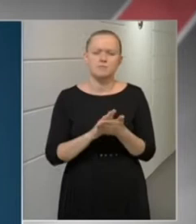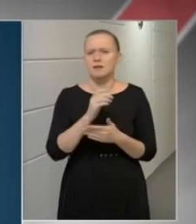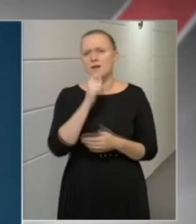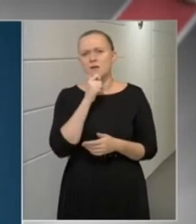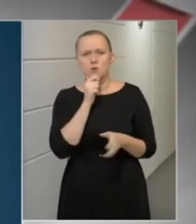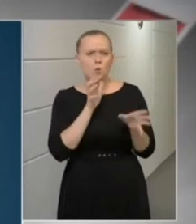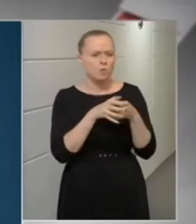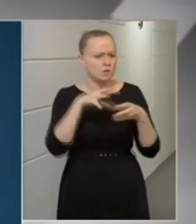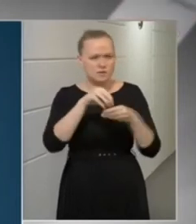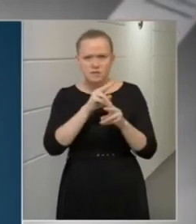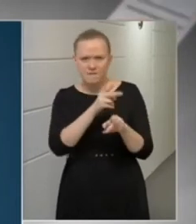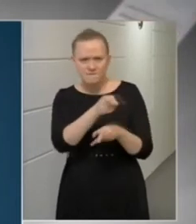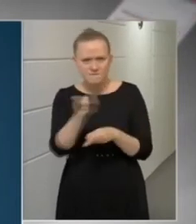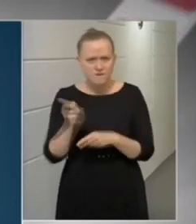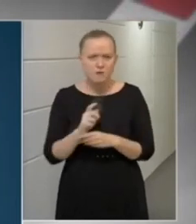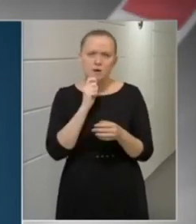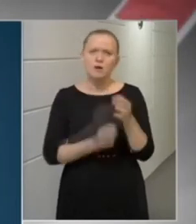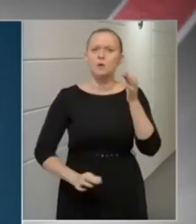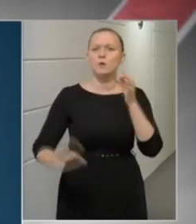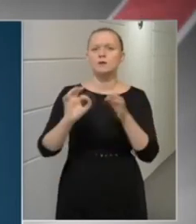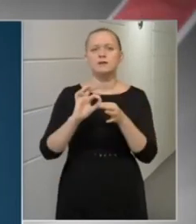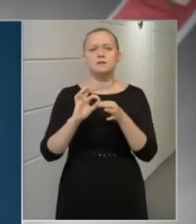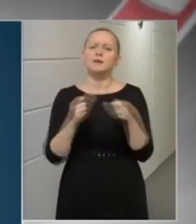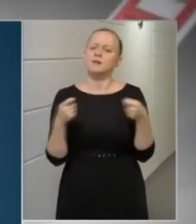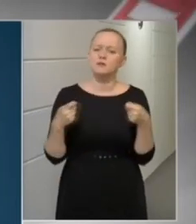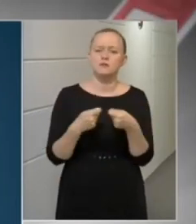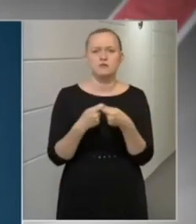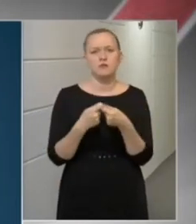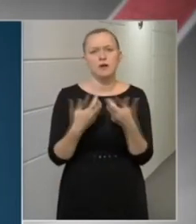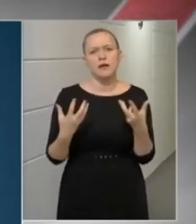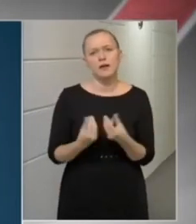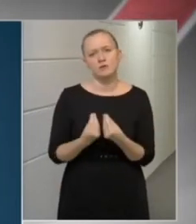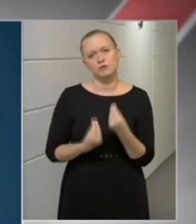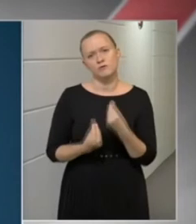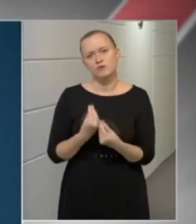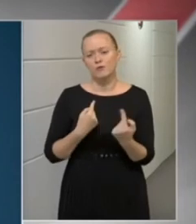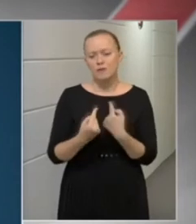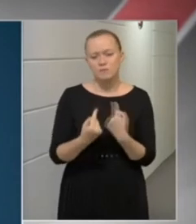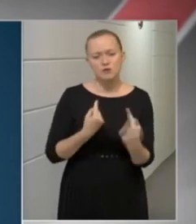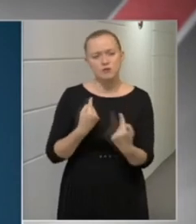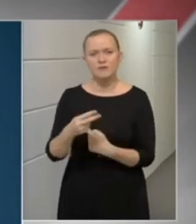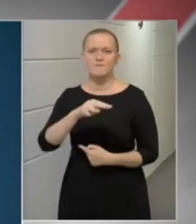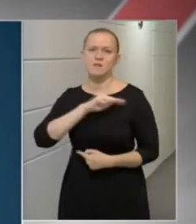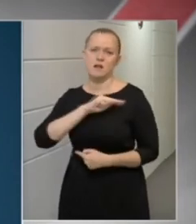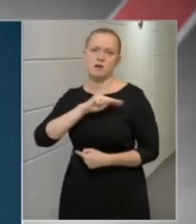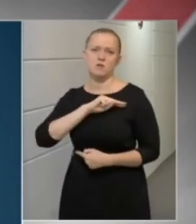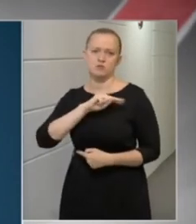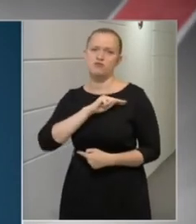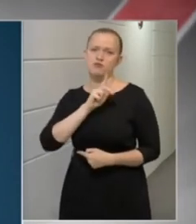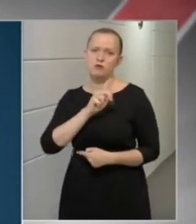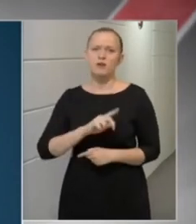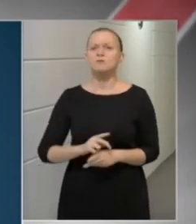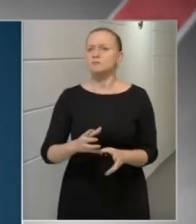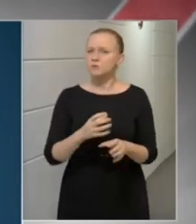tartozzon Magyarországon, közösen viseljünk egymás iránt felelősséget, és